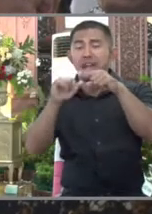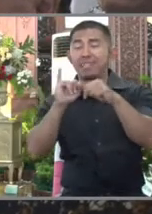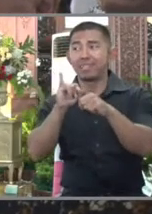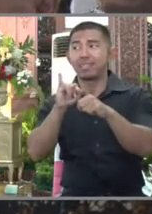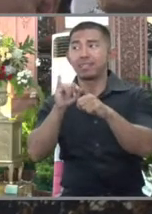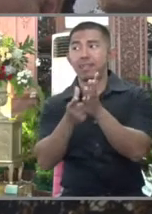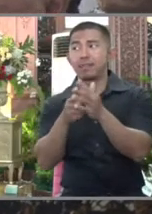tetapi aktivitas